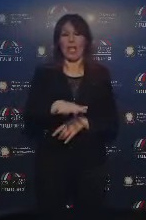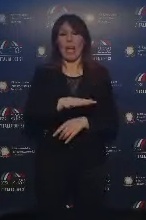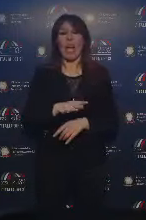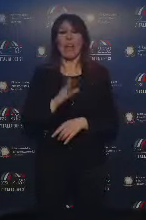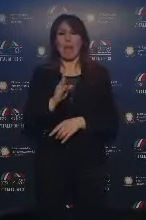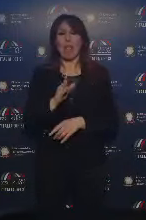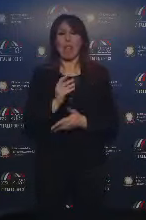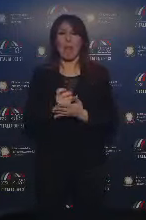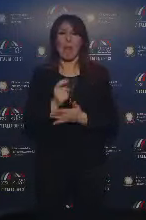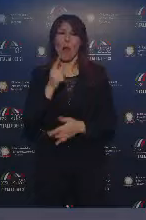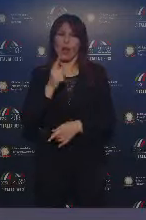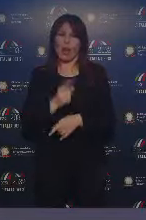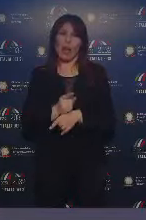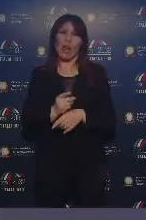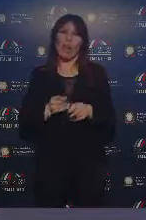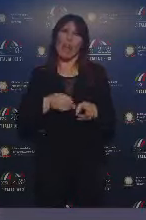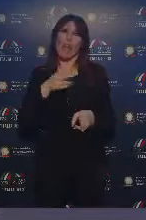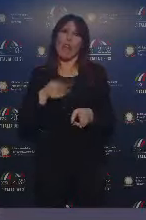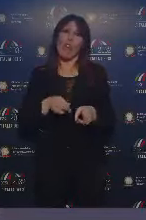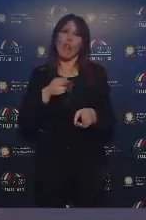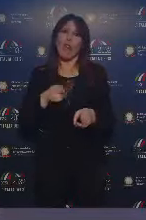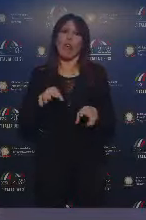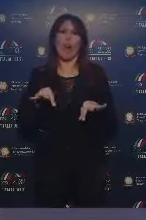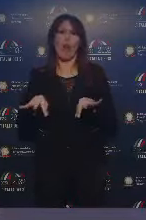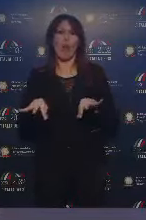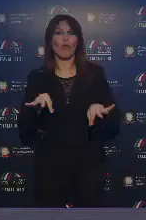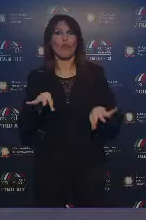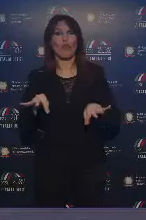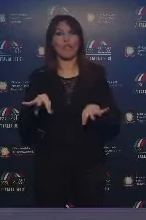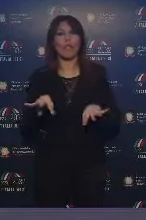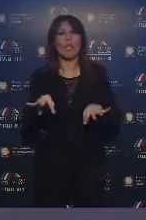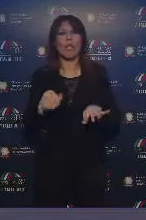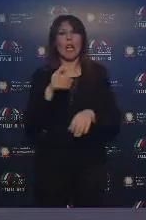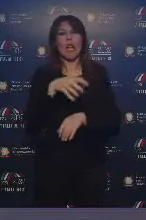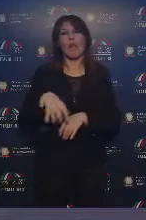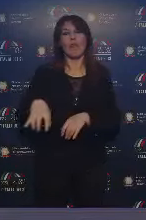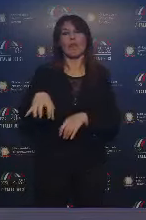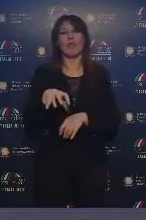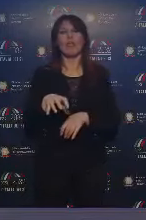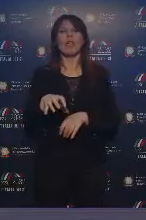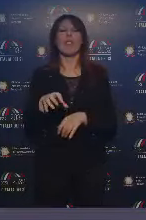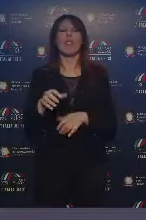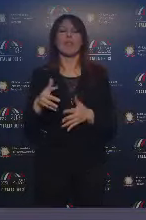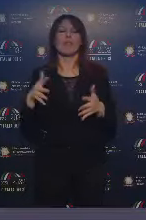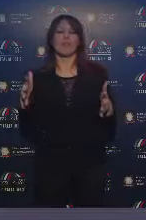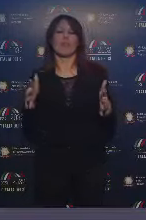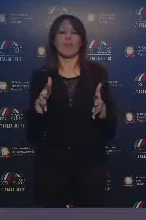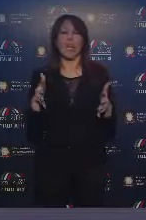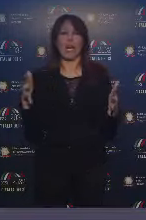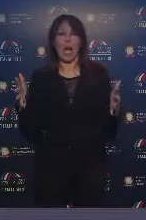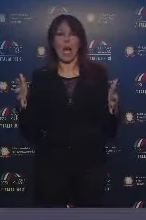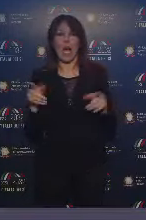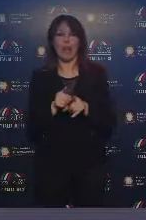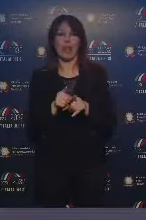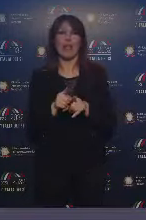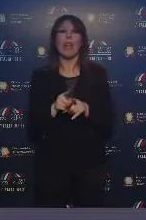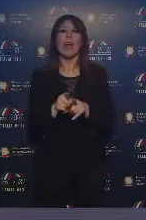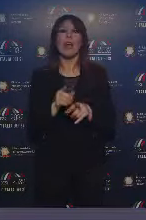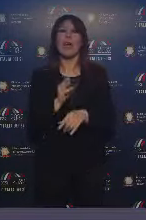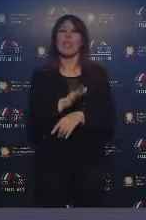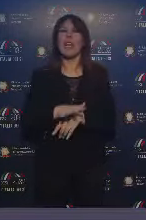importante ferrovia logistica e infrastrutture piccole e medie grandi Che cosa c'è in ballo per la